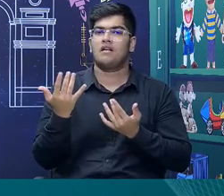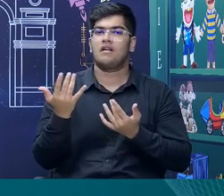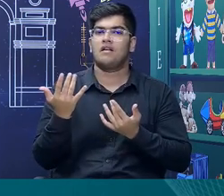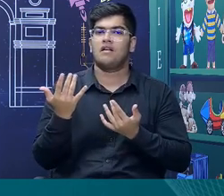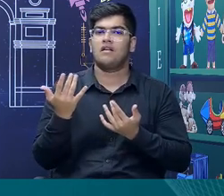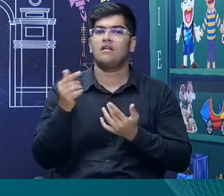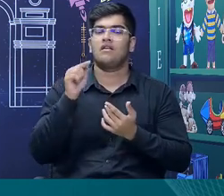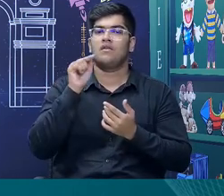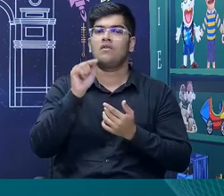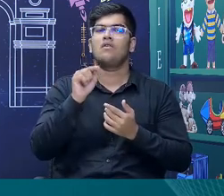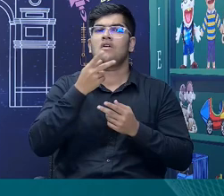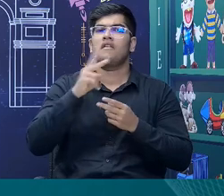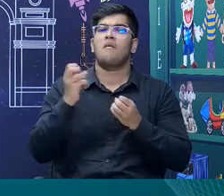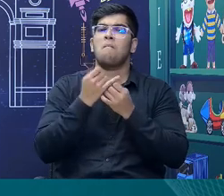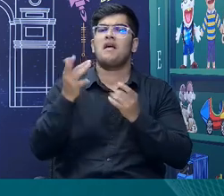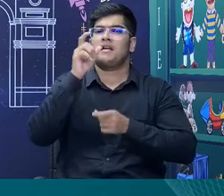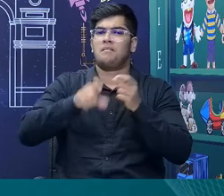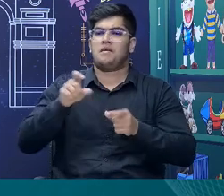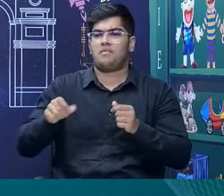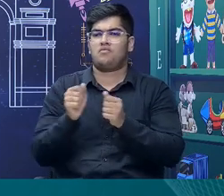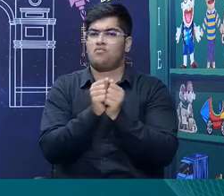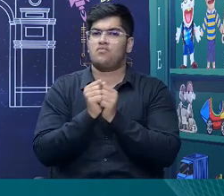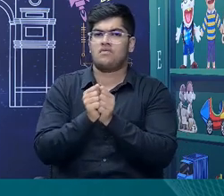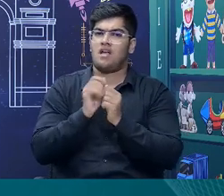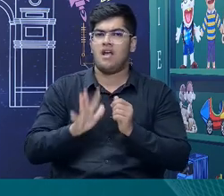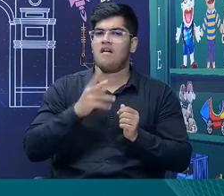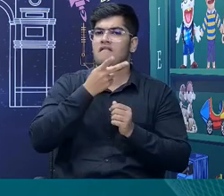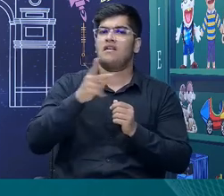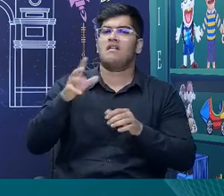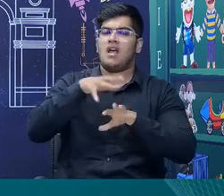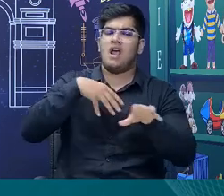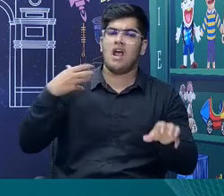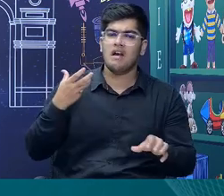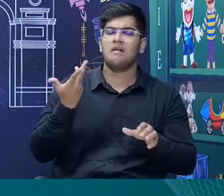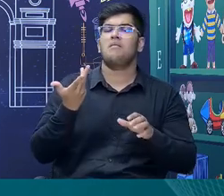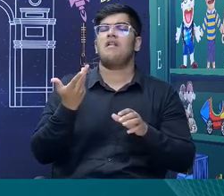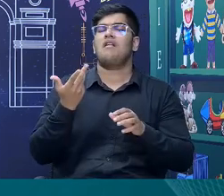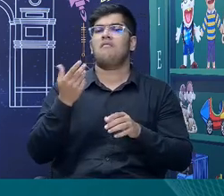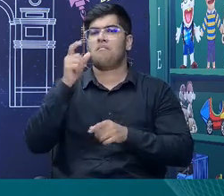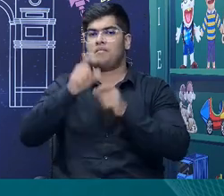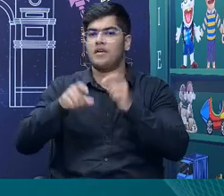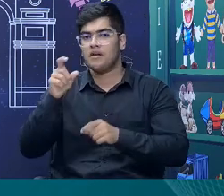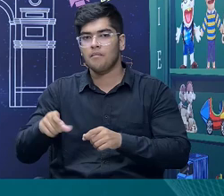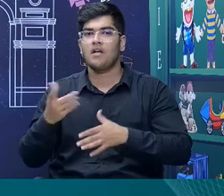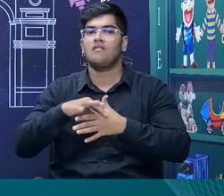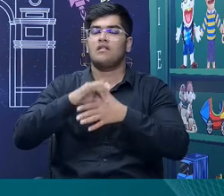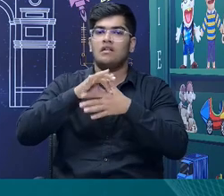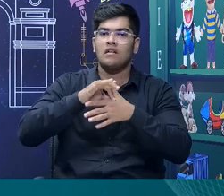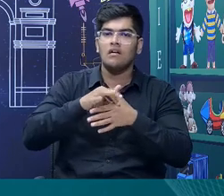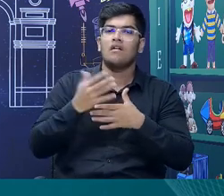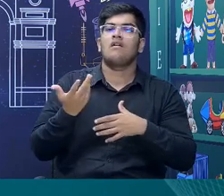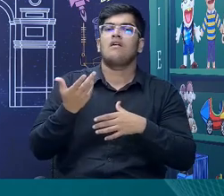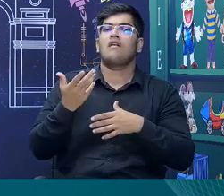वो बहुत लोग हैं बहुत अलग-अलग प्रकार के प्राणी है जानवर भी है और भूत प्रेत भी है